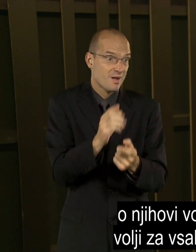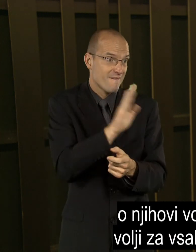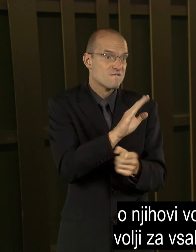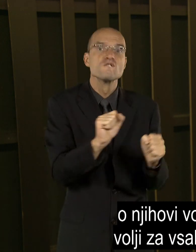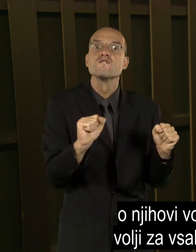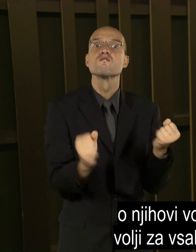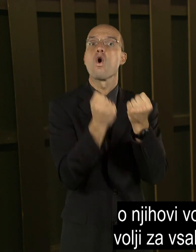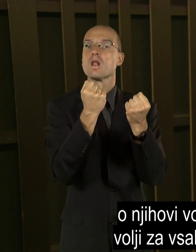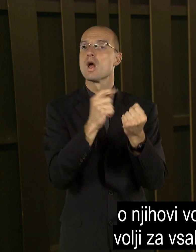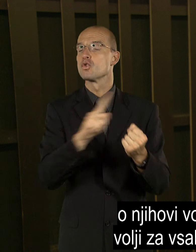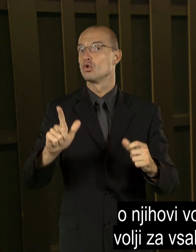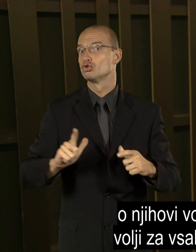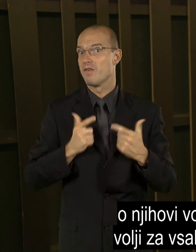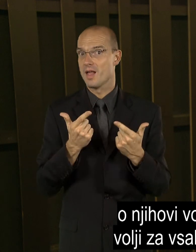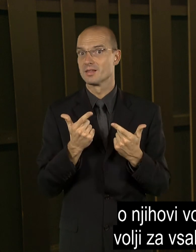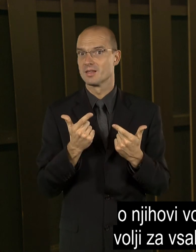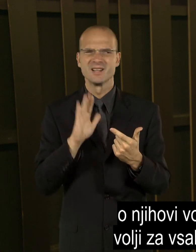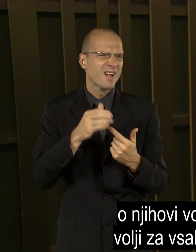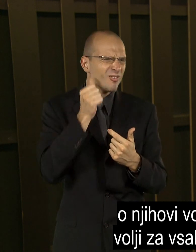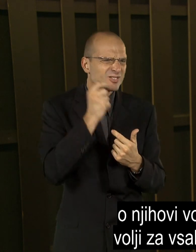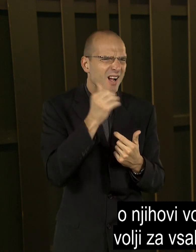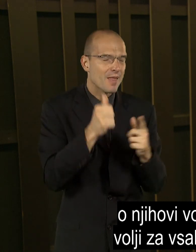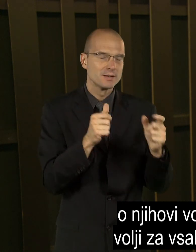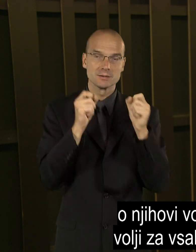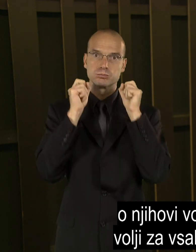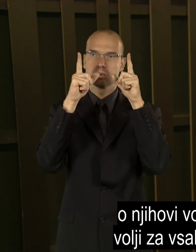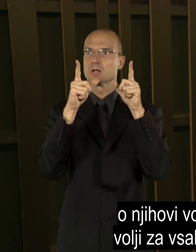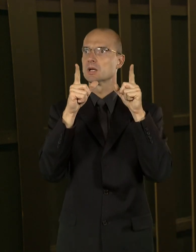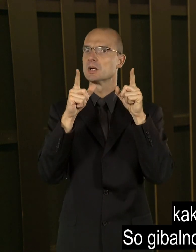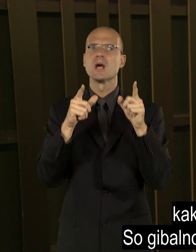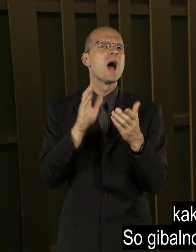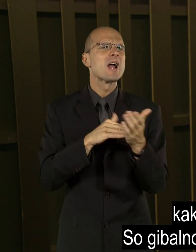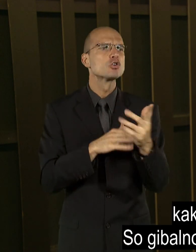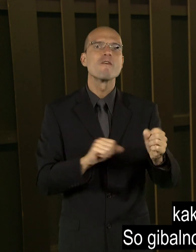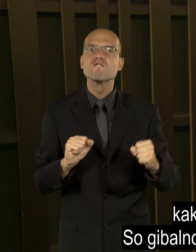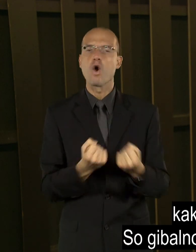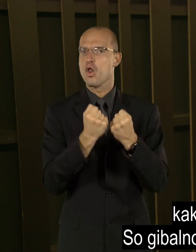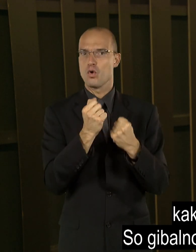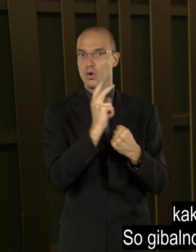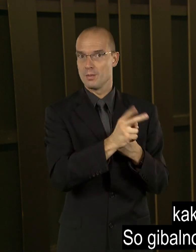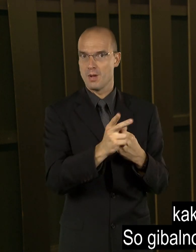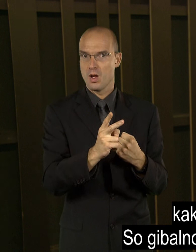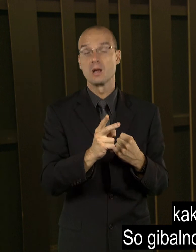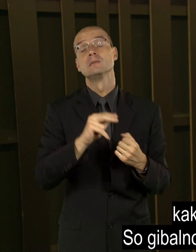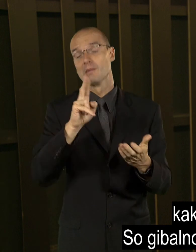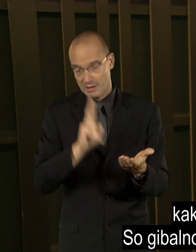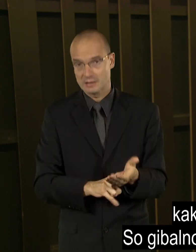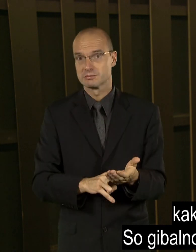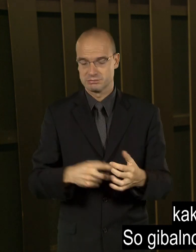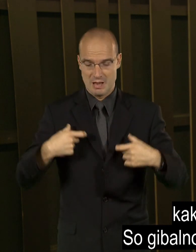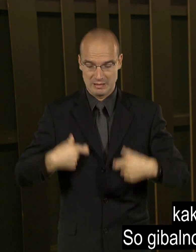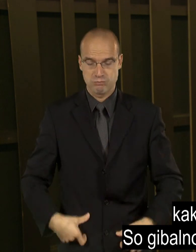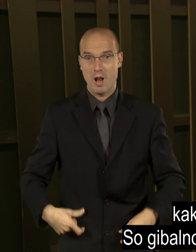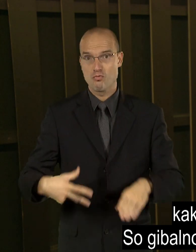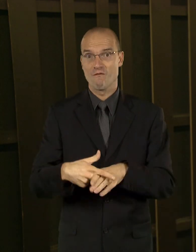njihovi volji do življenja, ne, to se pravi v njihovi volji za vsak dan, ko se oni zbudijo, kakšno imajo voljo, to se pravi, so gibalno